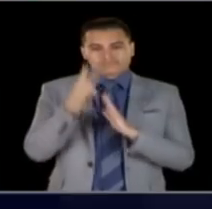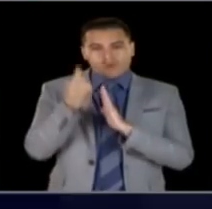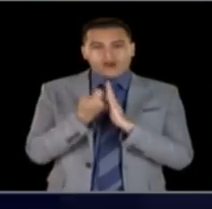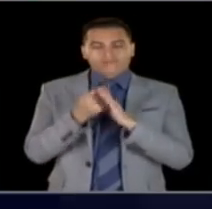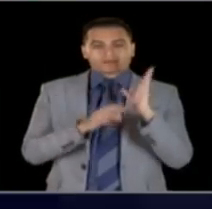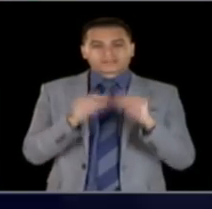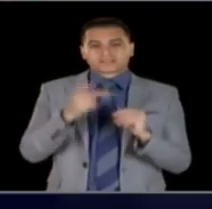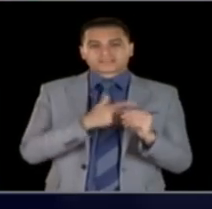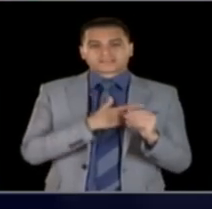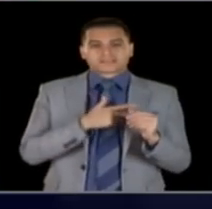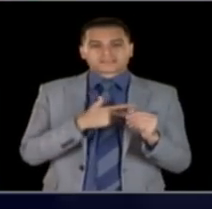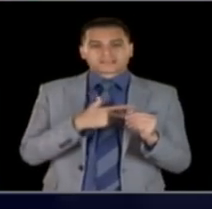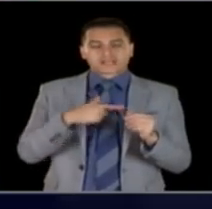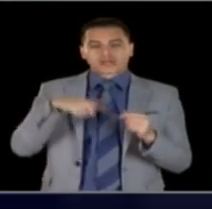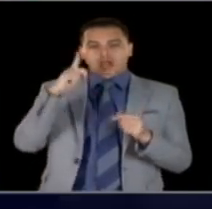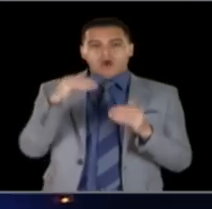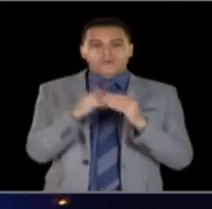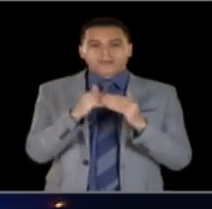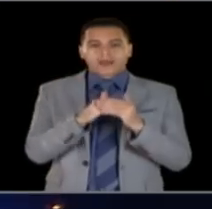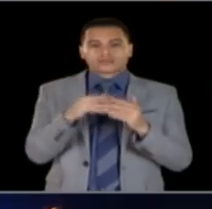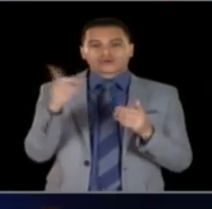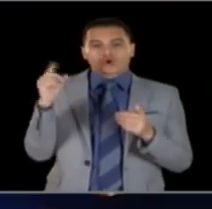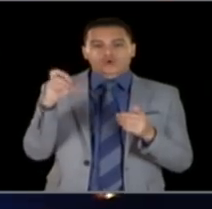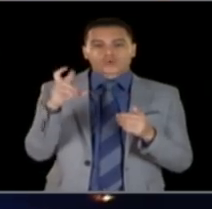مؤلفه روايه يوميات روز